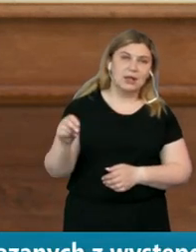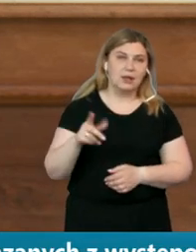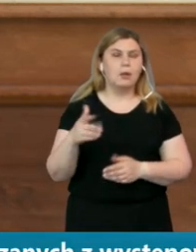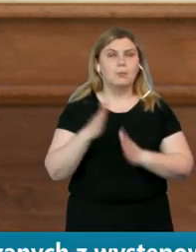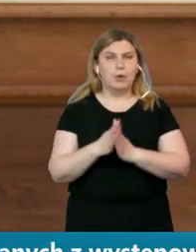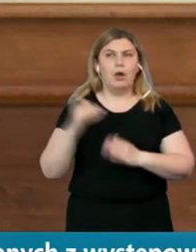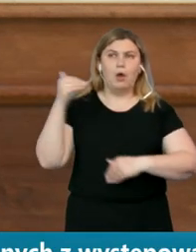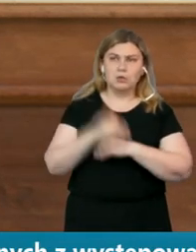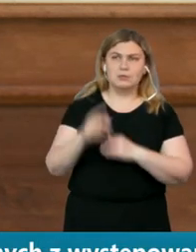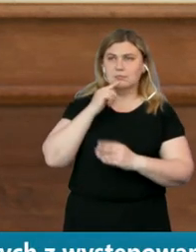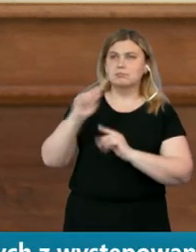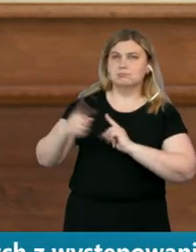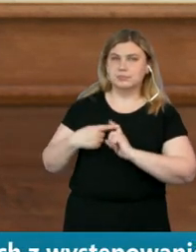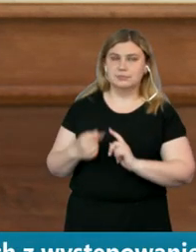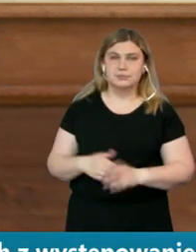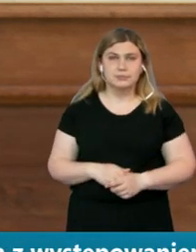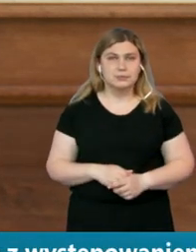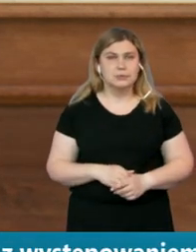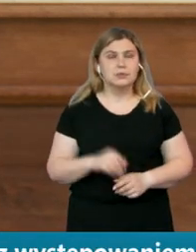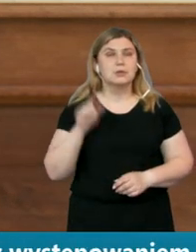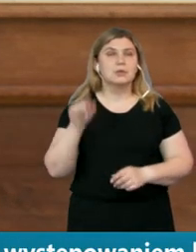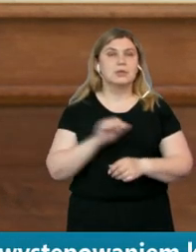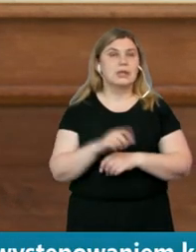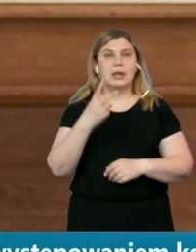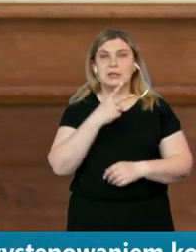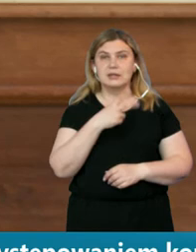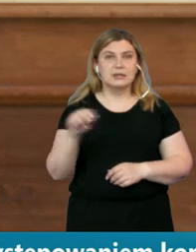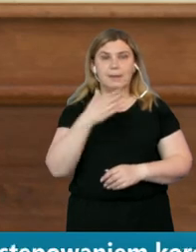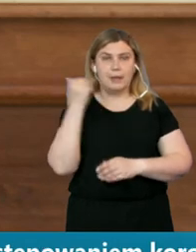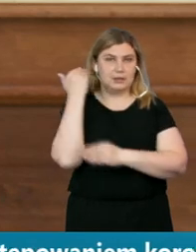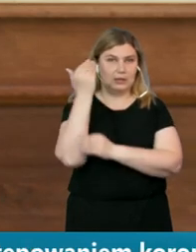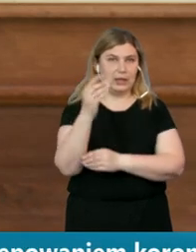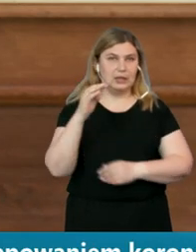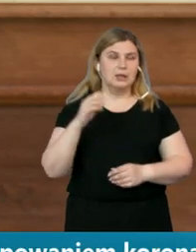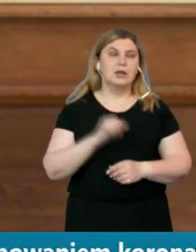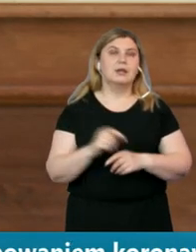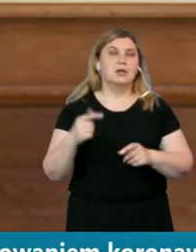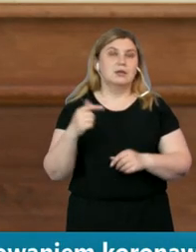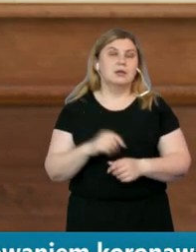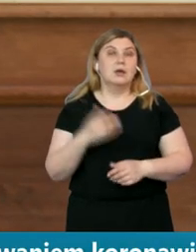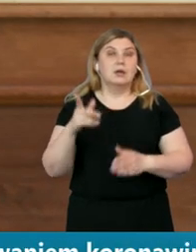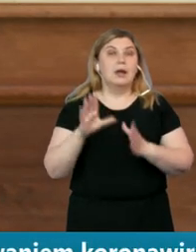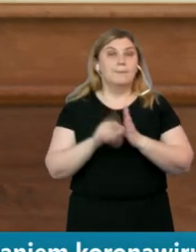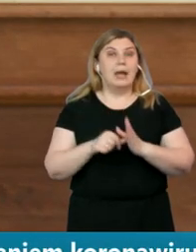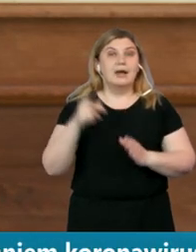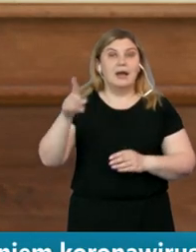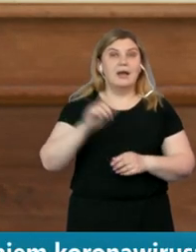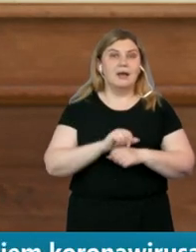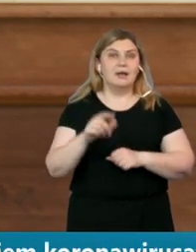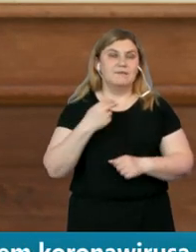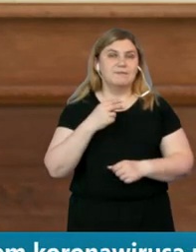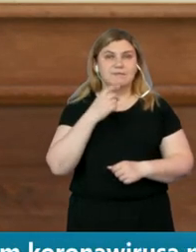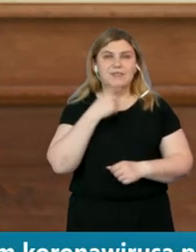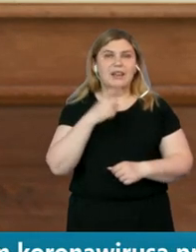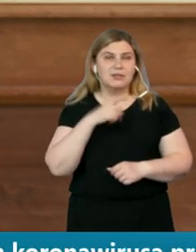się wypowiedzieć w tej kwestii? Pozdrawiam. Pani Magdaleno, nie ma regaty Torship Race w tym roku z uwagi na to, że miasta fińskie się wycofały, z